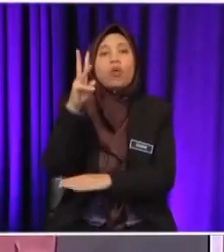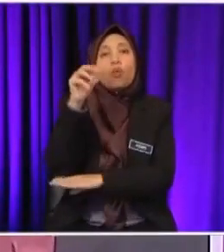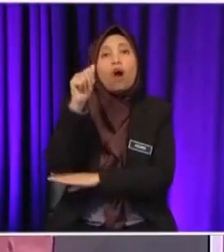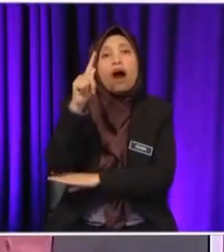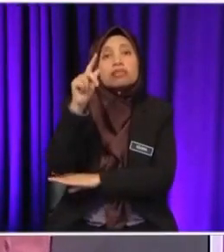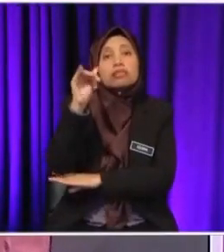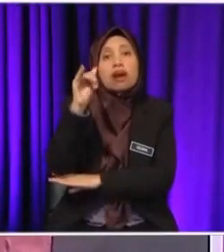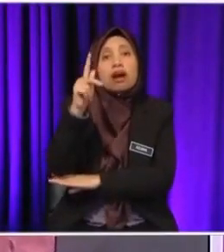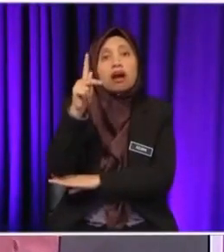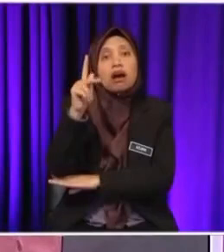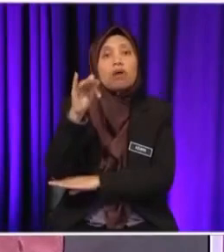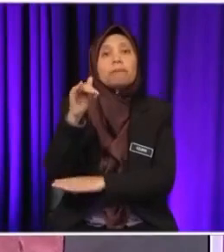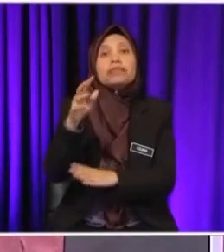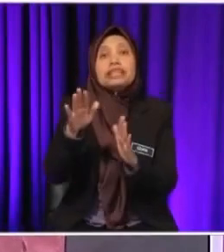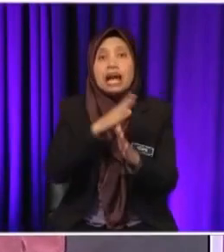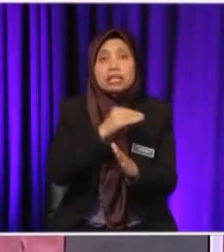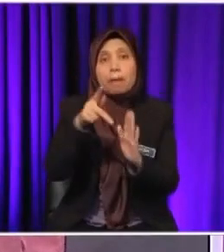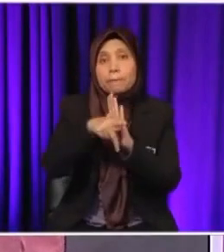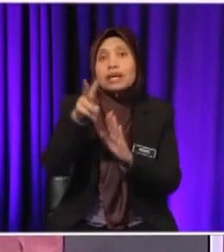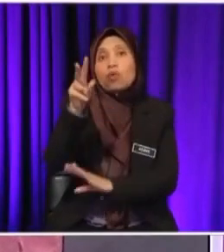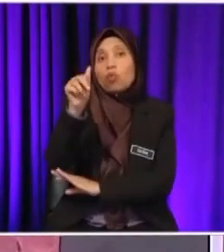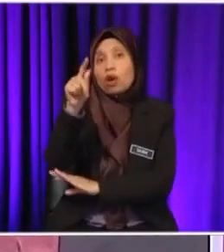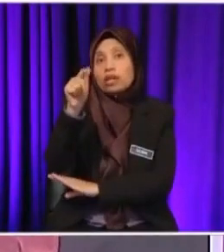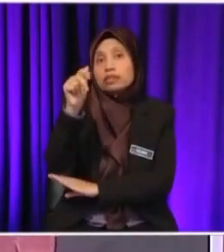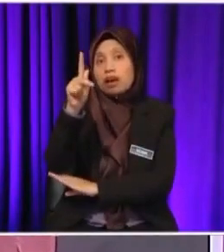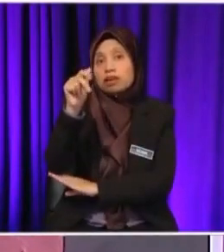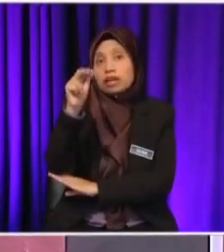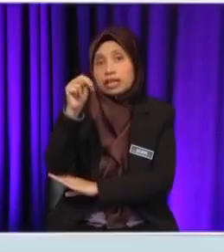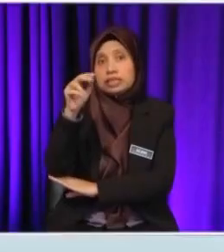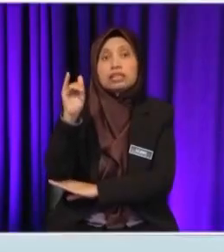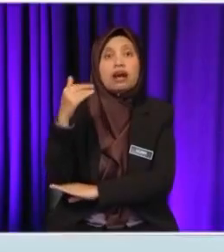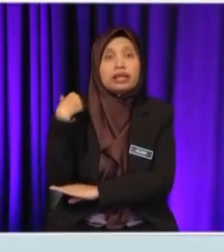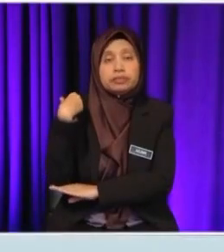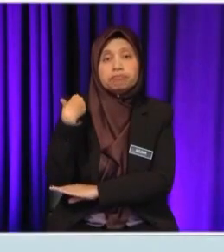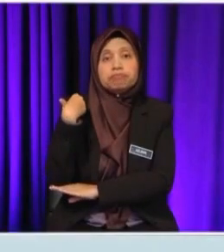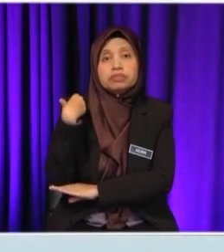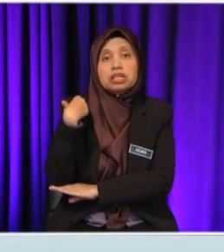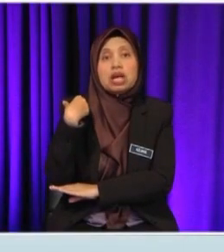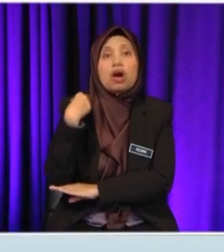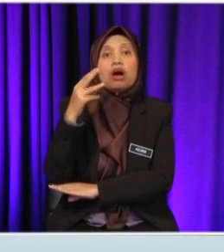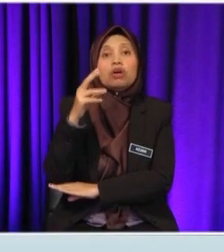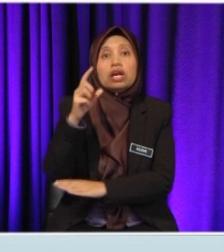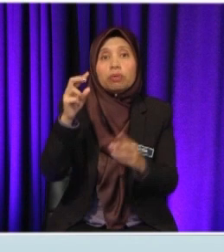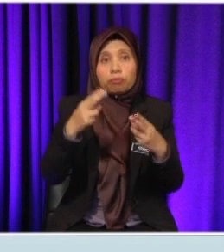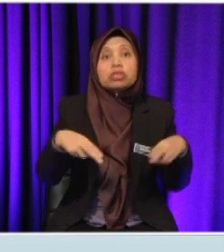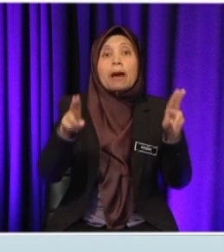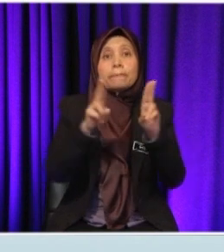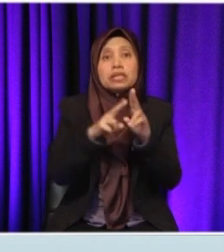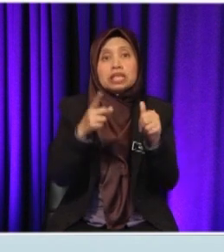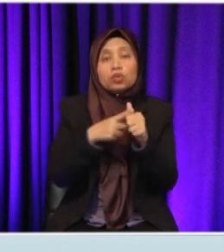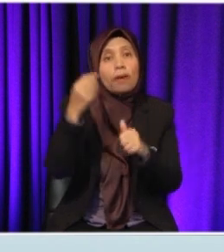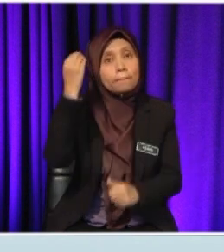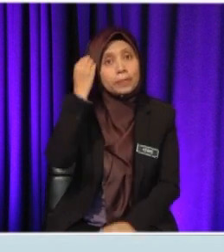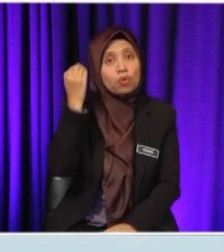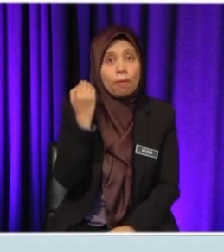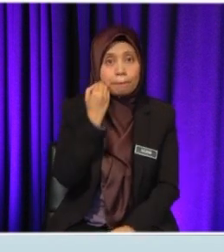watak-watak watak dan perwatakan yang terdapat dalam cerpen Rescue di Carta. Okey, watak utama mereka adalah peguam.